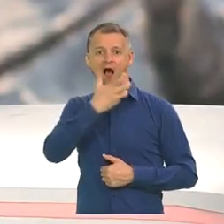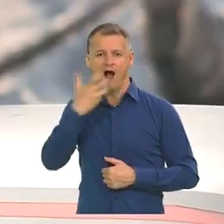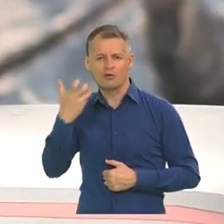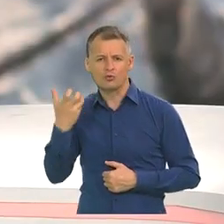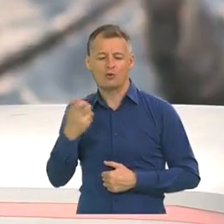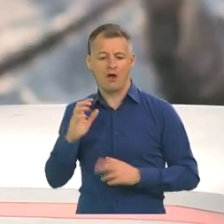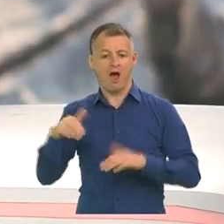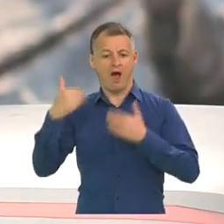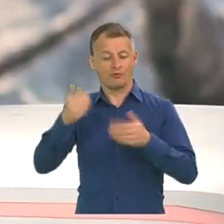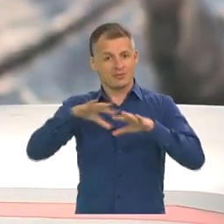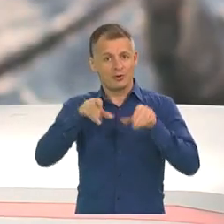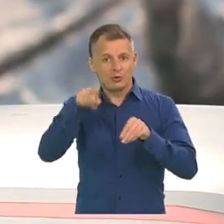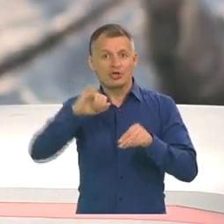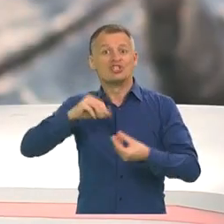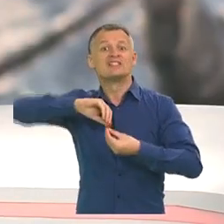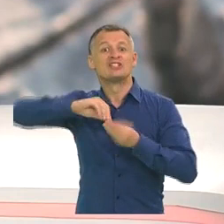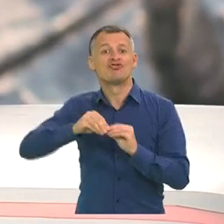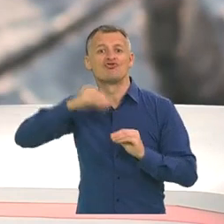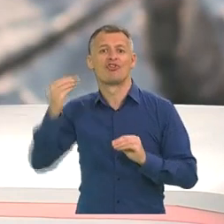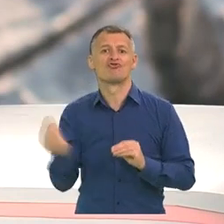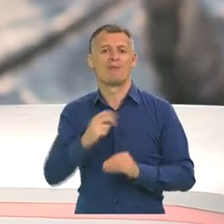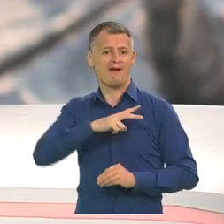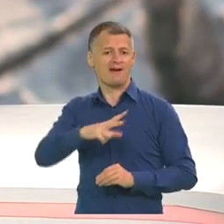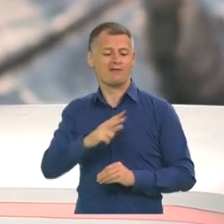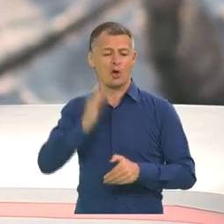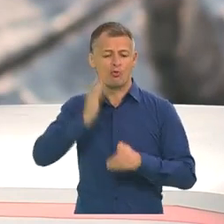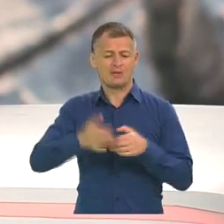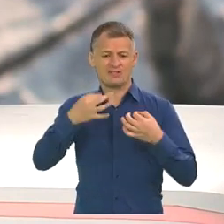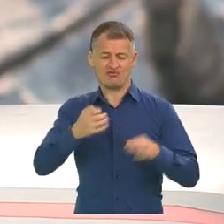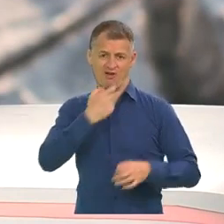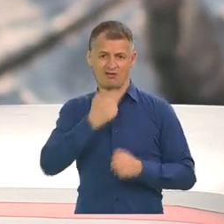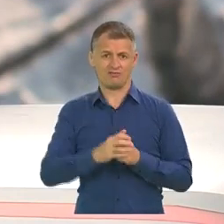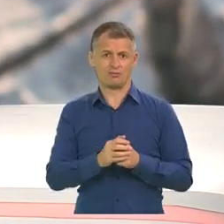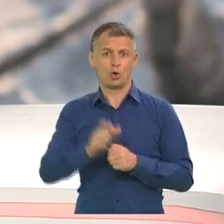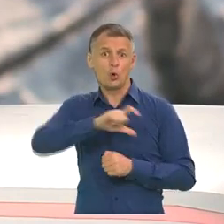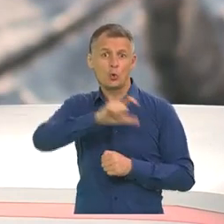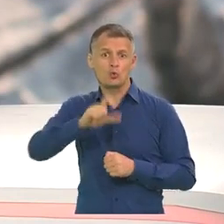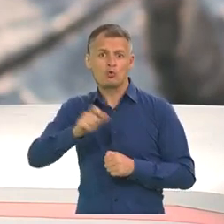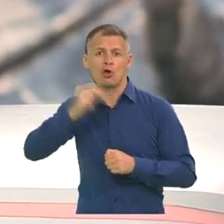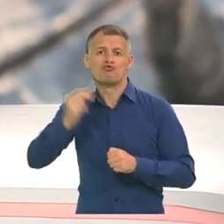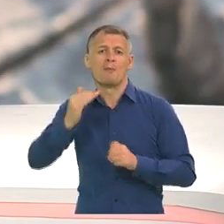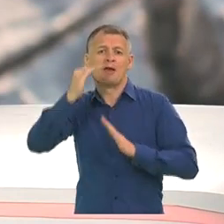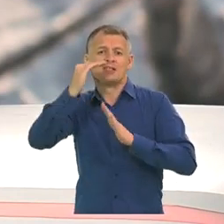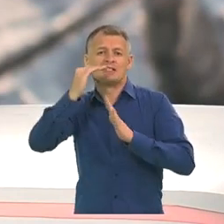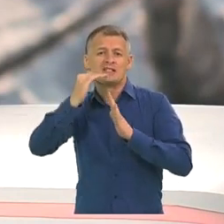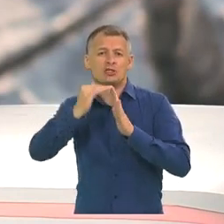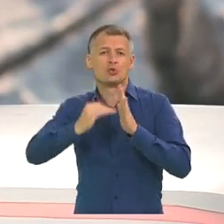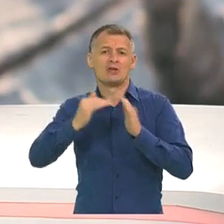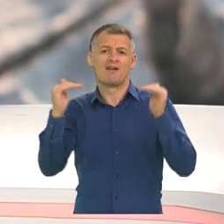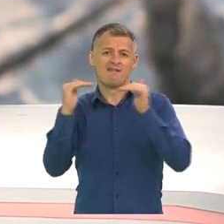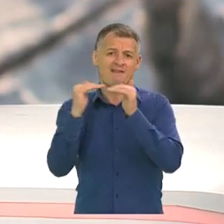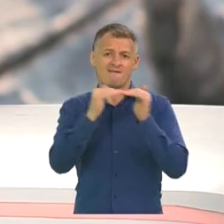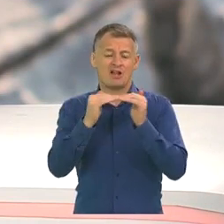Canicula a adus odată cu ea și seceta, cea mai gravă din ultimii 10 de ani. Dunărea are cel mai scăzut nivel din ultimii 70 de